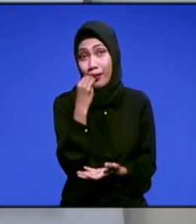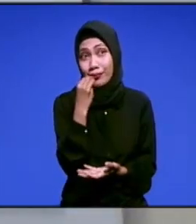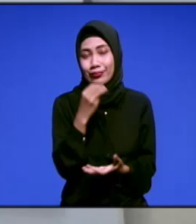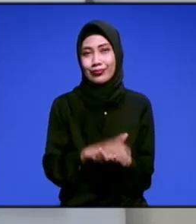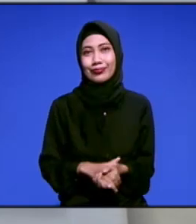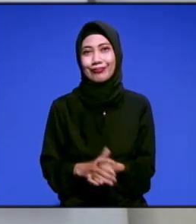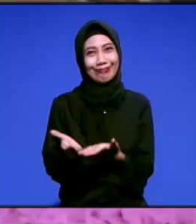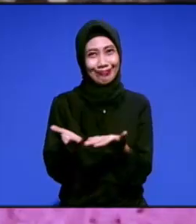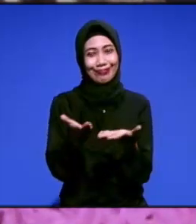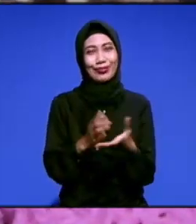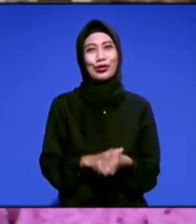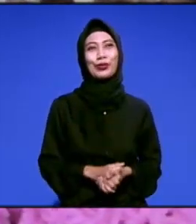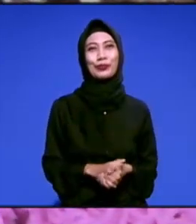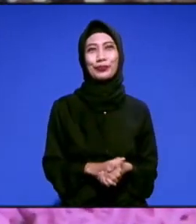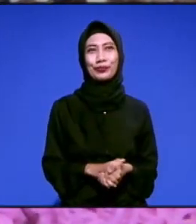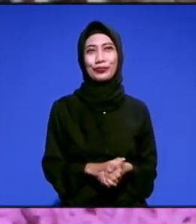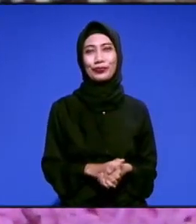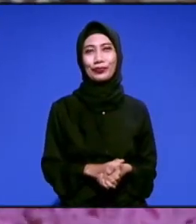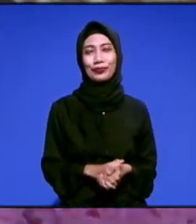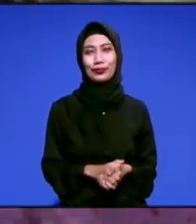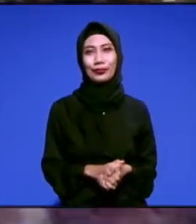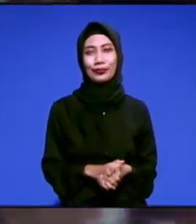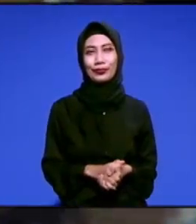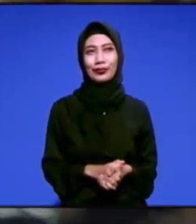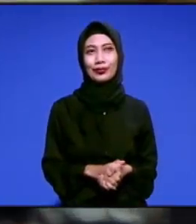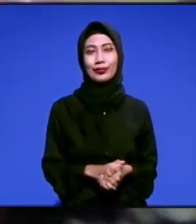Jovi Salman di Banyuwangi Jawa Timur